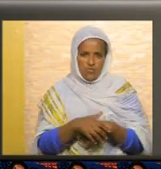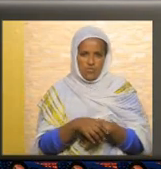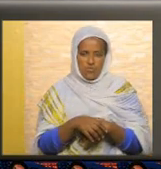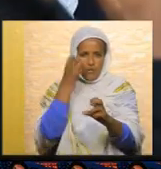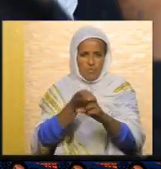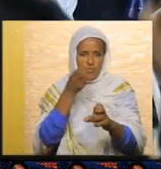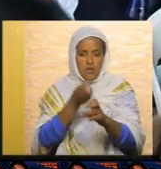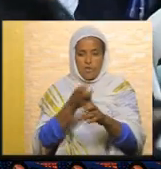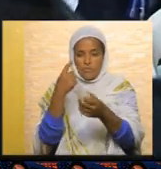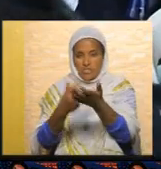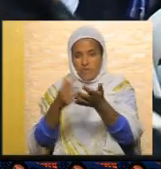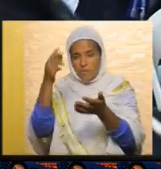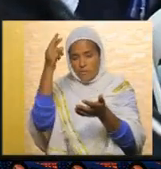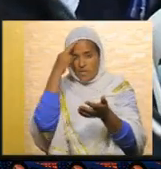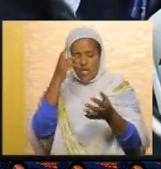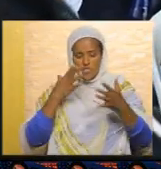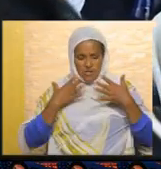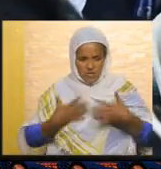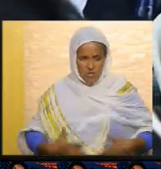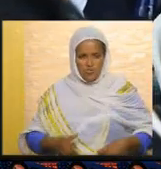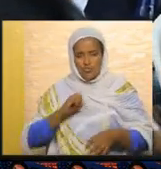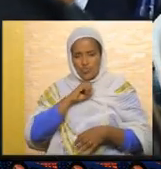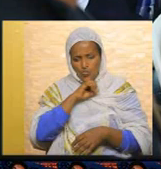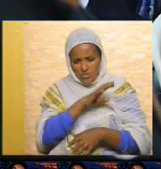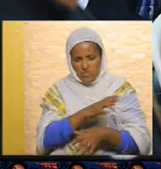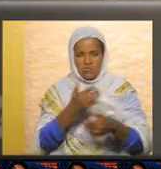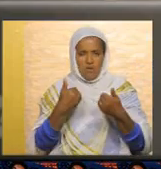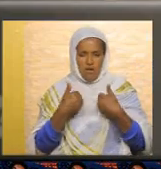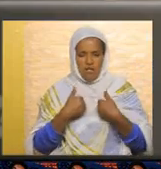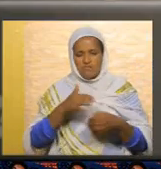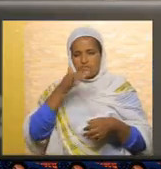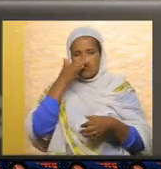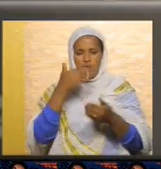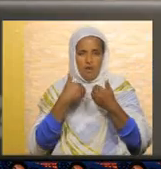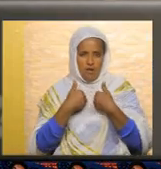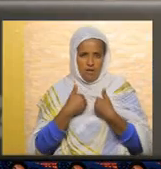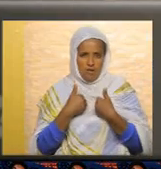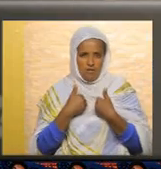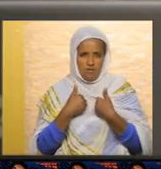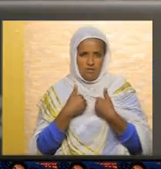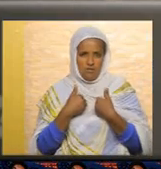ነው እና በዛ ምክንያት ልብሳቸው ይቆሽሻል፣ ይሸታል።